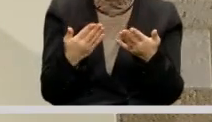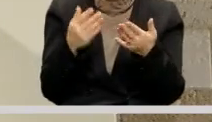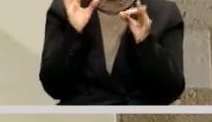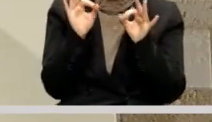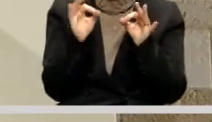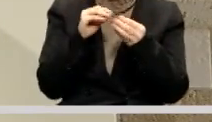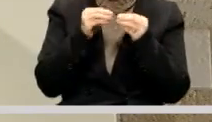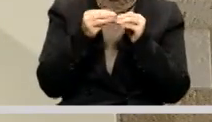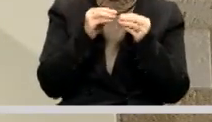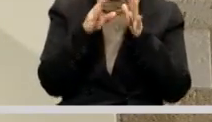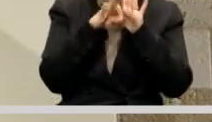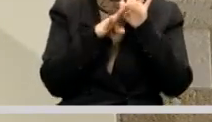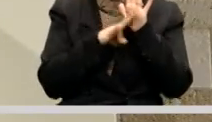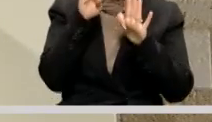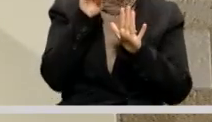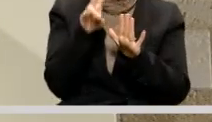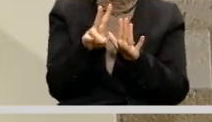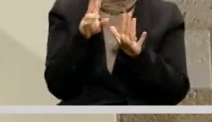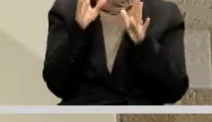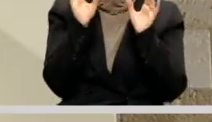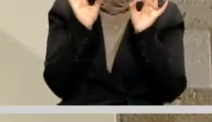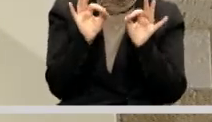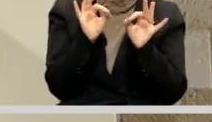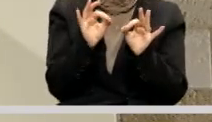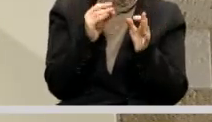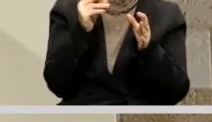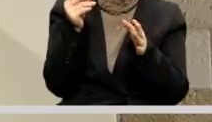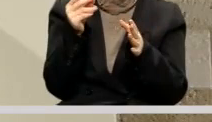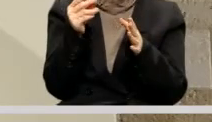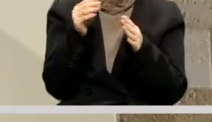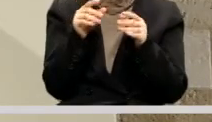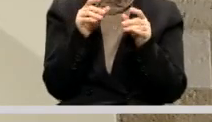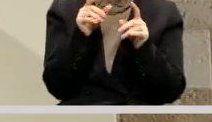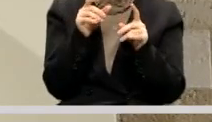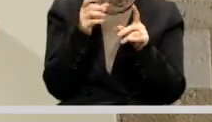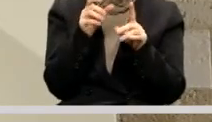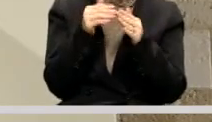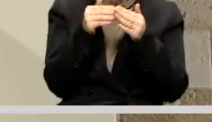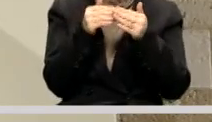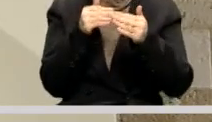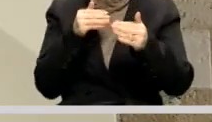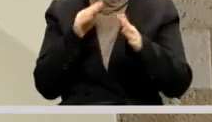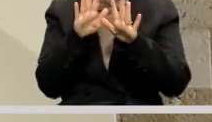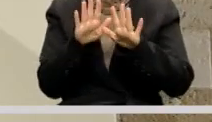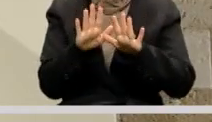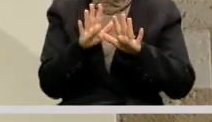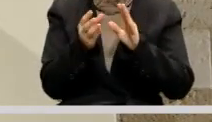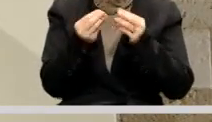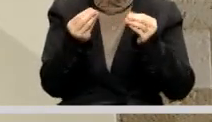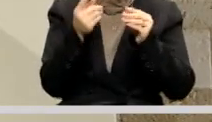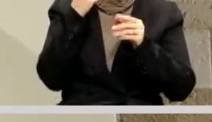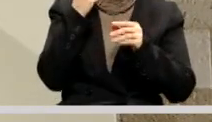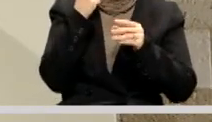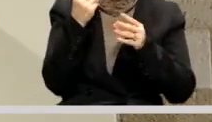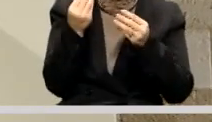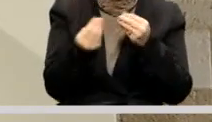ataklar yaşadığınızın farkındaysanız kesinlikle kaçınmanız gereken şey yüksek şekerli gıdalar. Dolayısıyla şekere ilgi